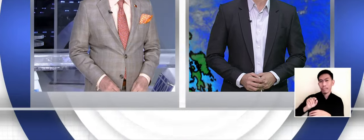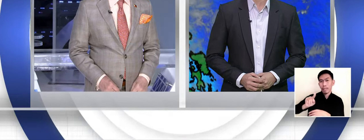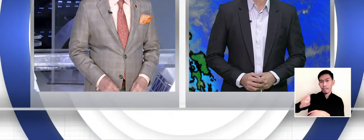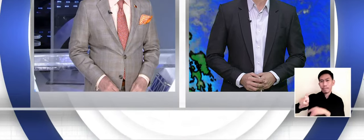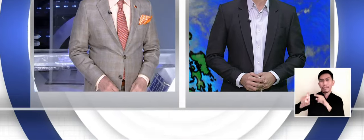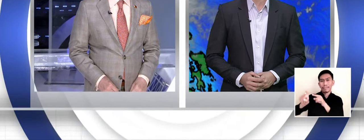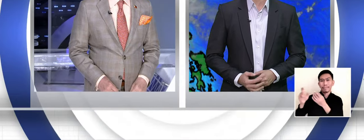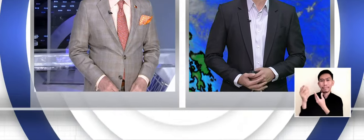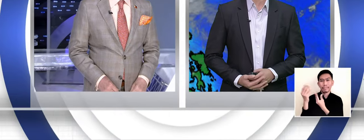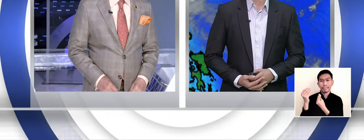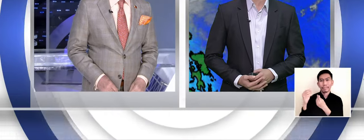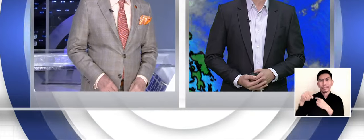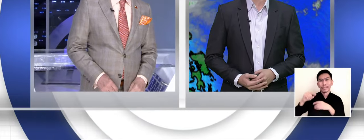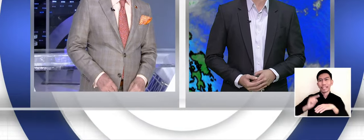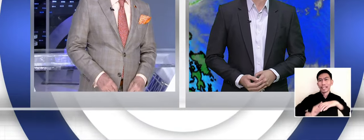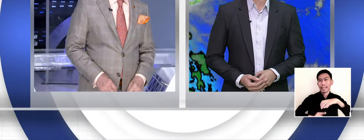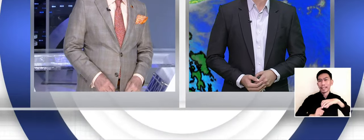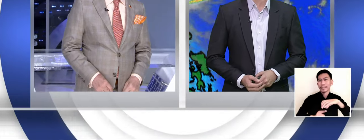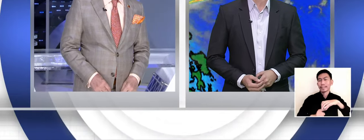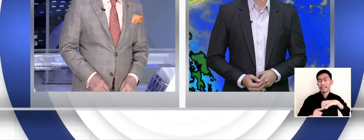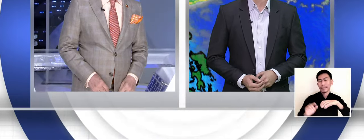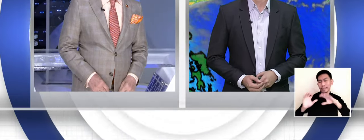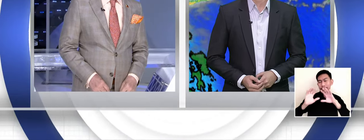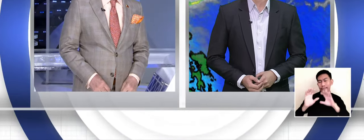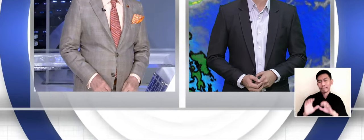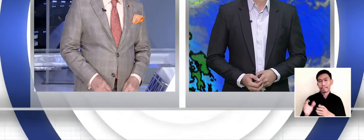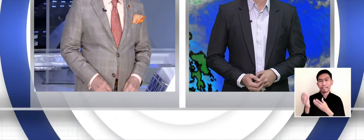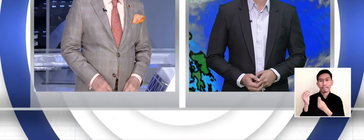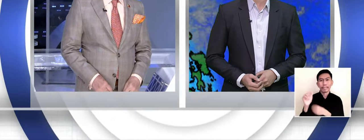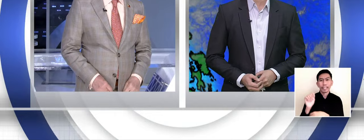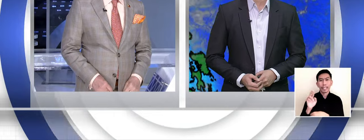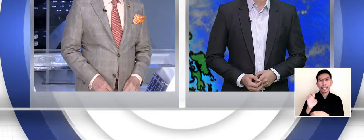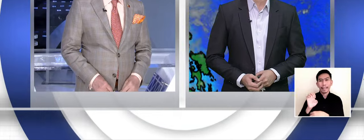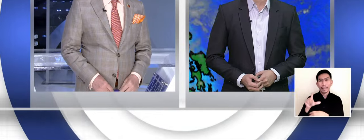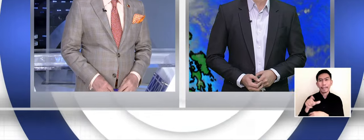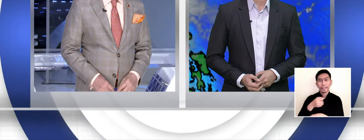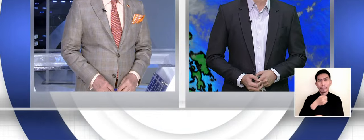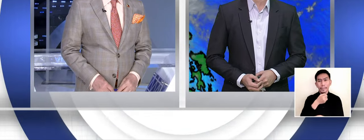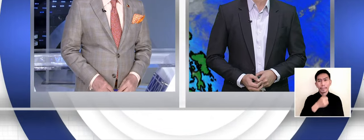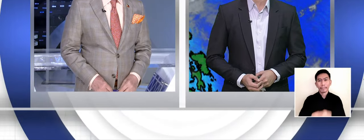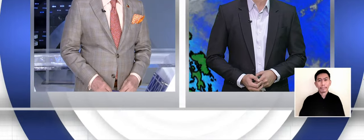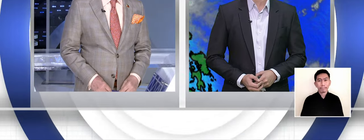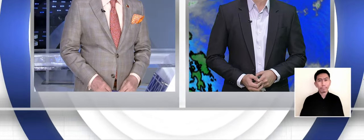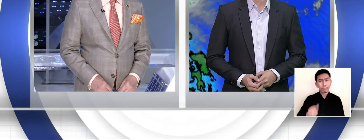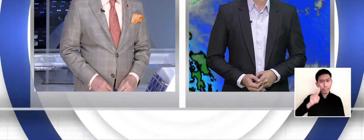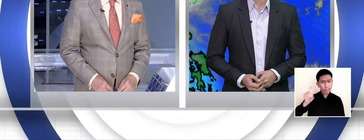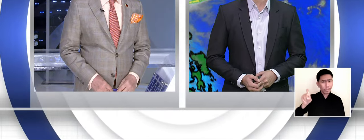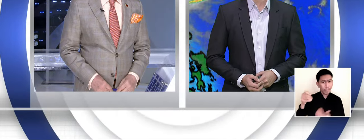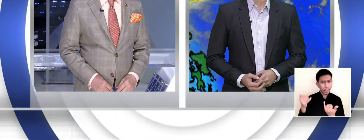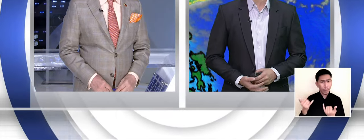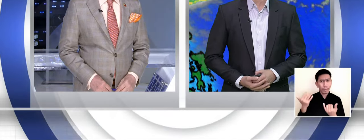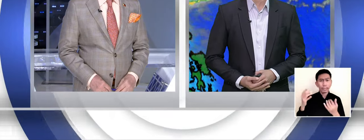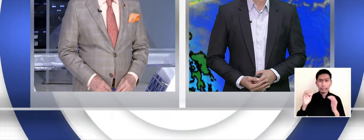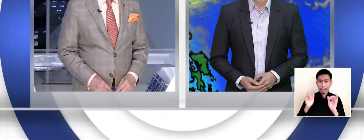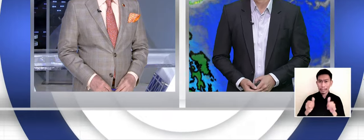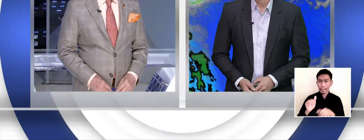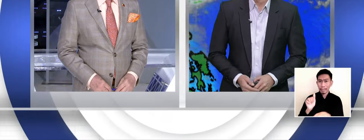resident meteorologist na si Ariel Rojas. Ariel, may amihan pa ba o official ng